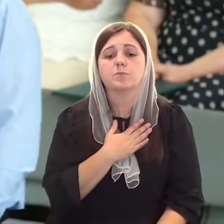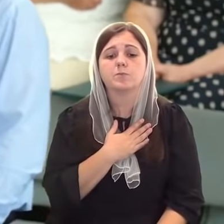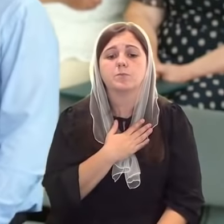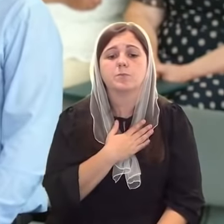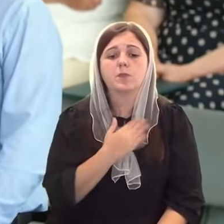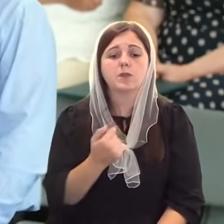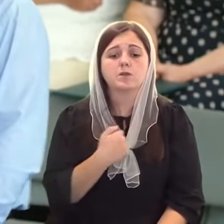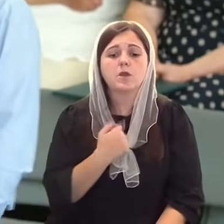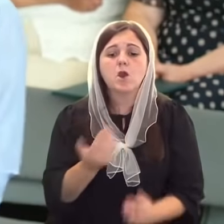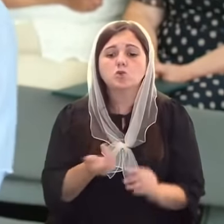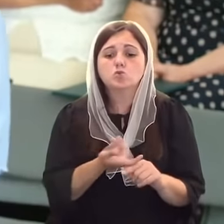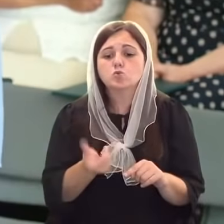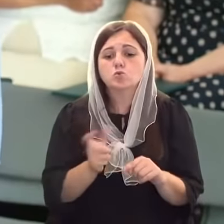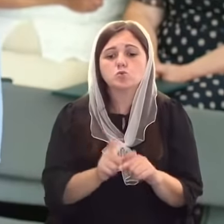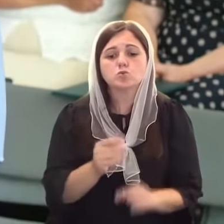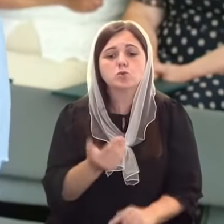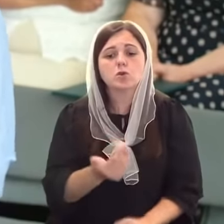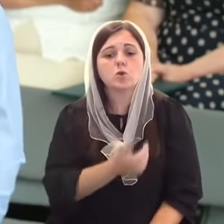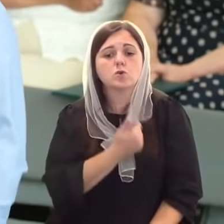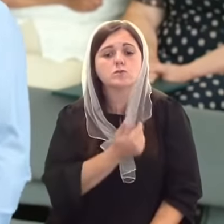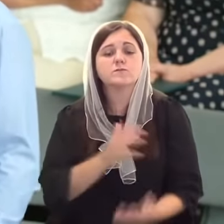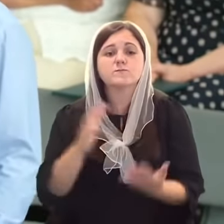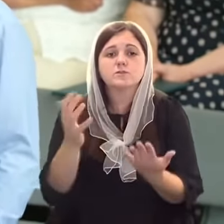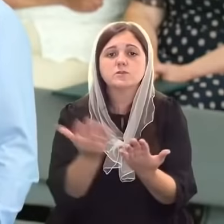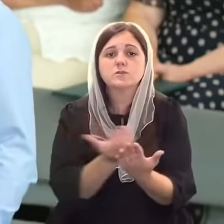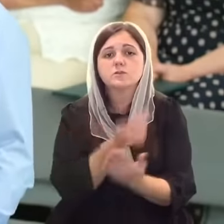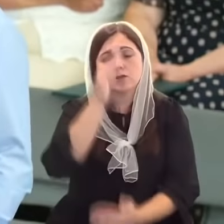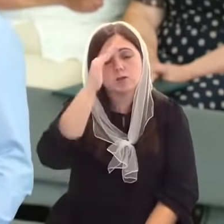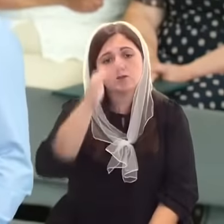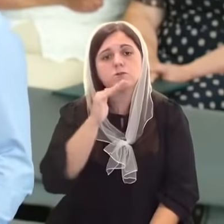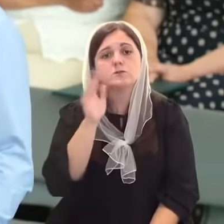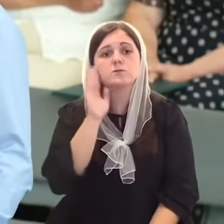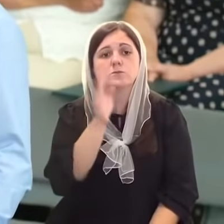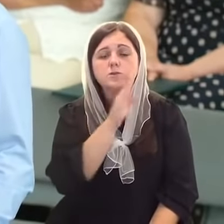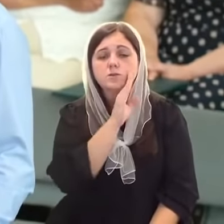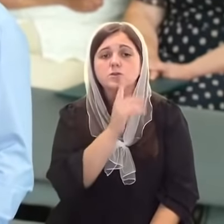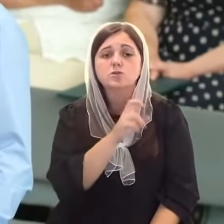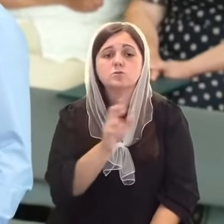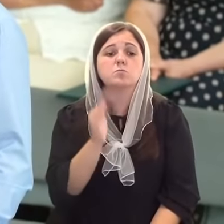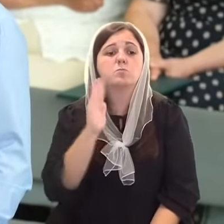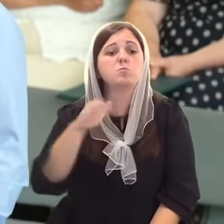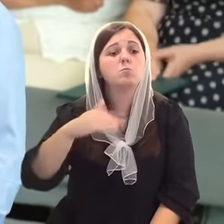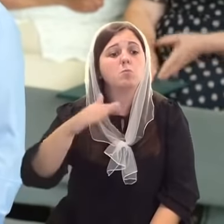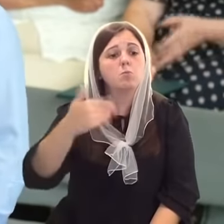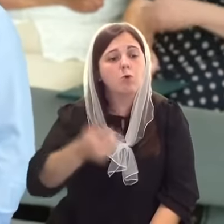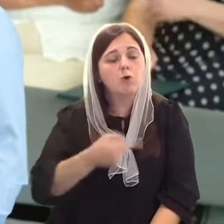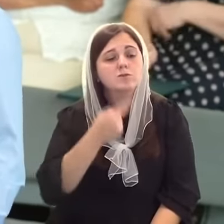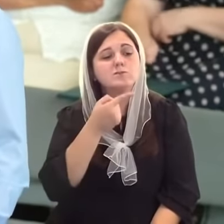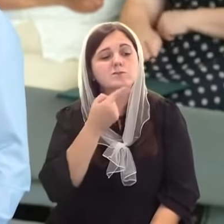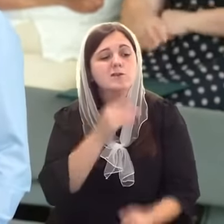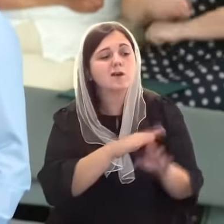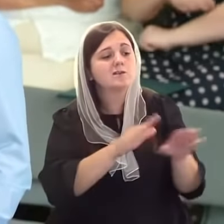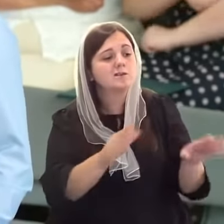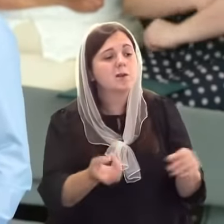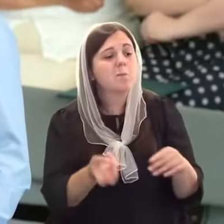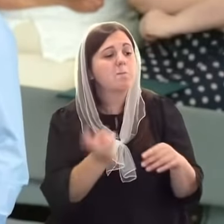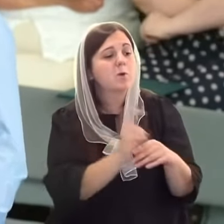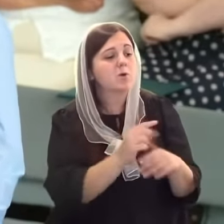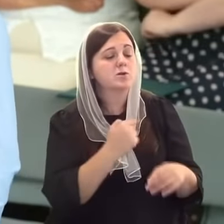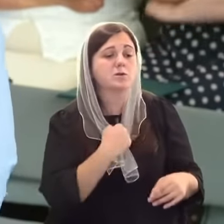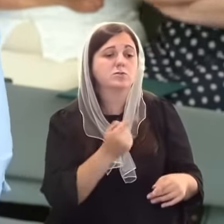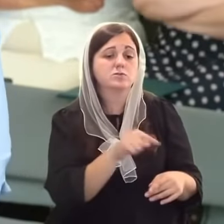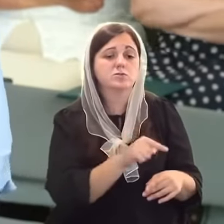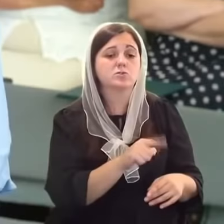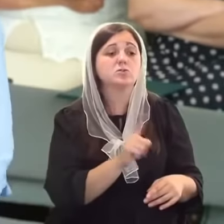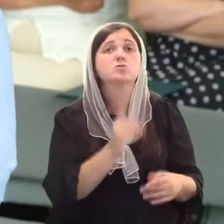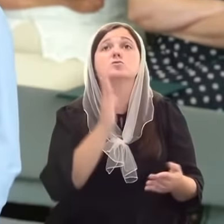Мне очень хотелось найти родителей и об этом рассказать детям-сиротам, которым уже я приходил и говорил, что есть Бог,